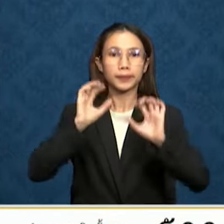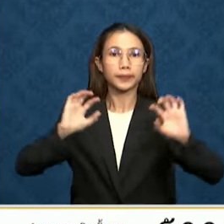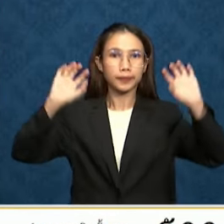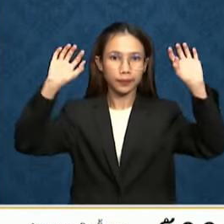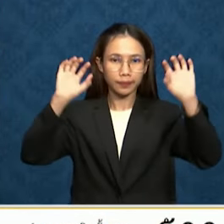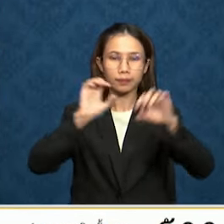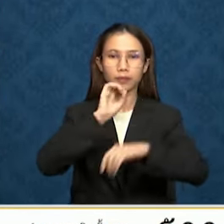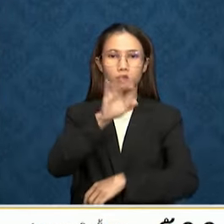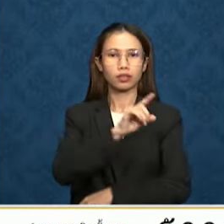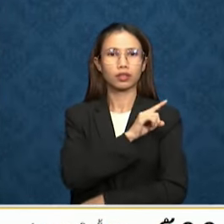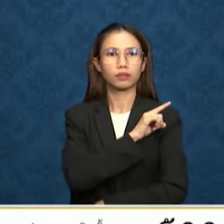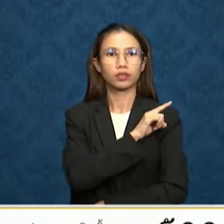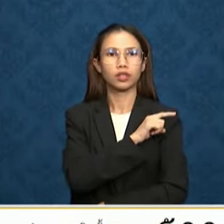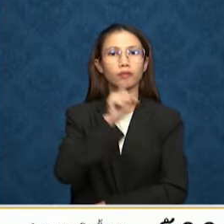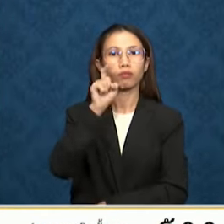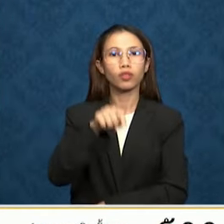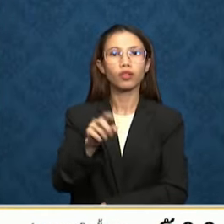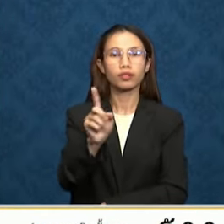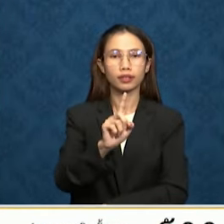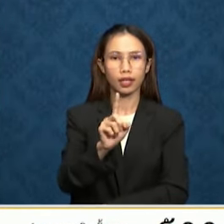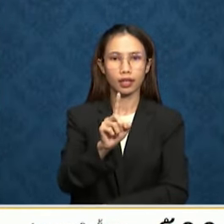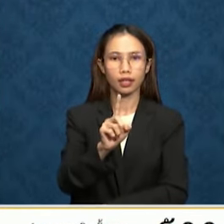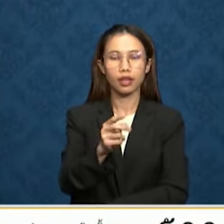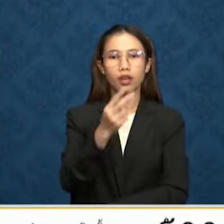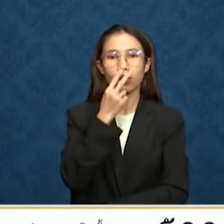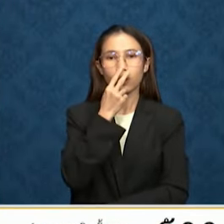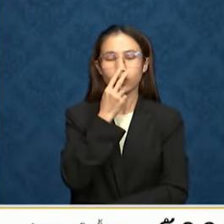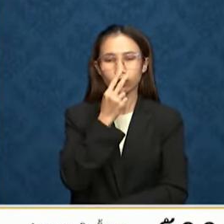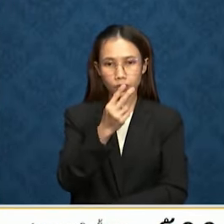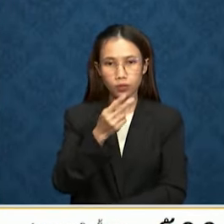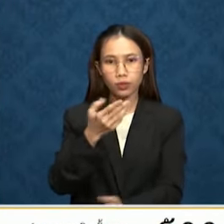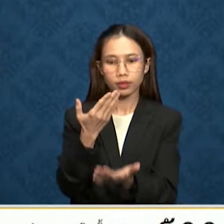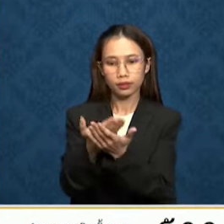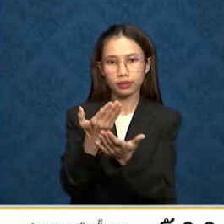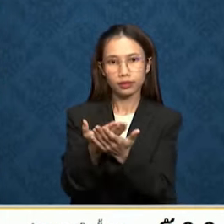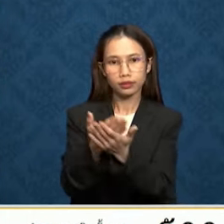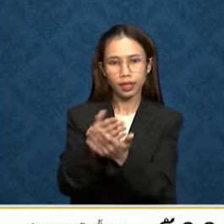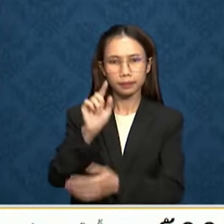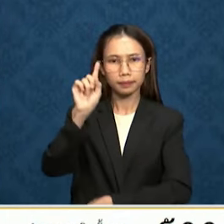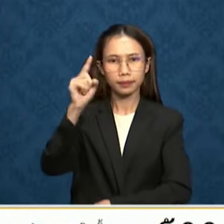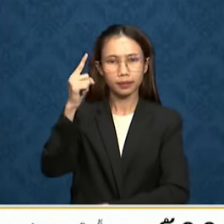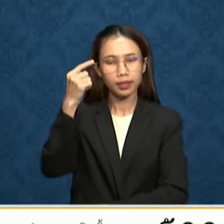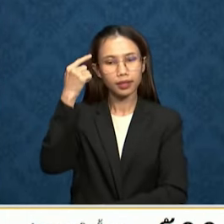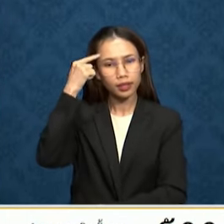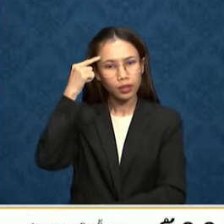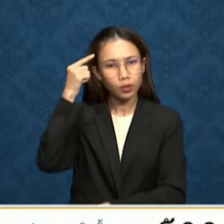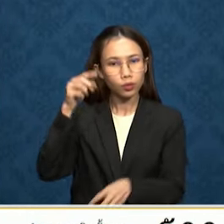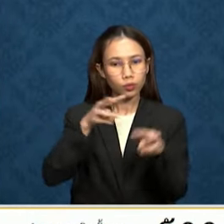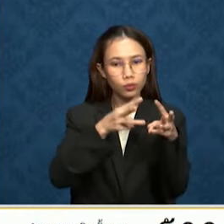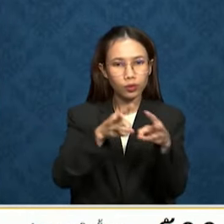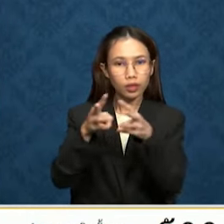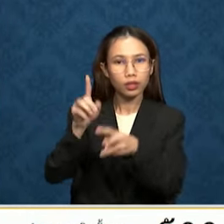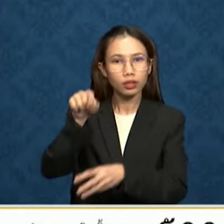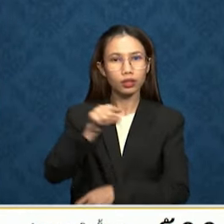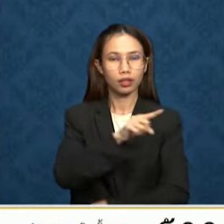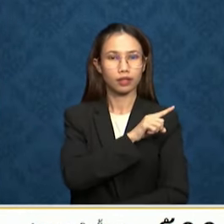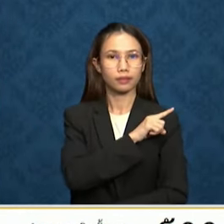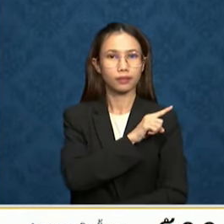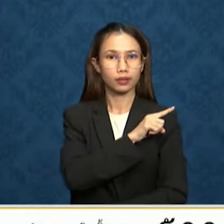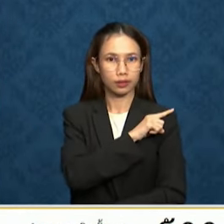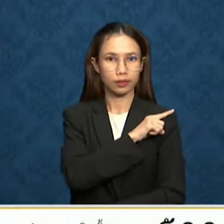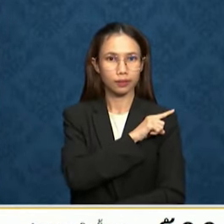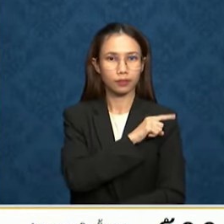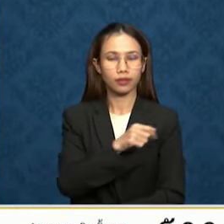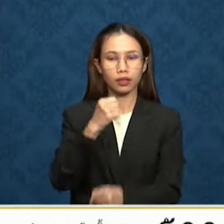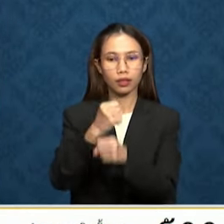หน้าที่ที่จะต้องมองหาความเป็นไปได้ทางงบประมาณใหม่ๆแล้วก็มีหน้าที่ที่จะต้องเอ่อ